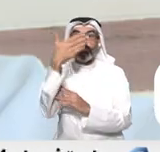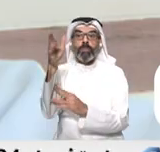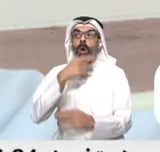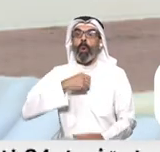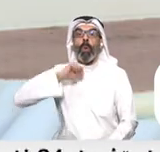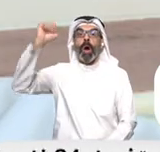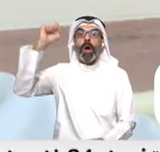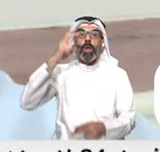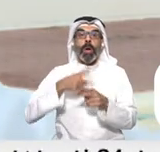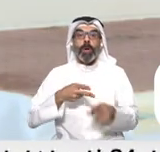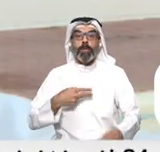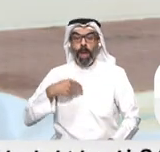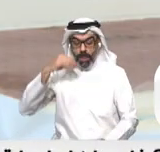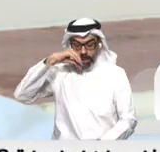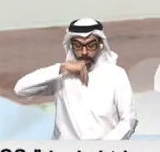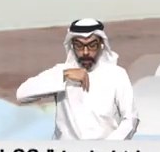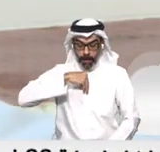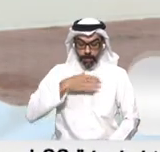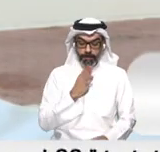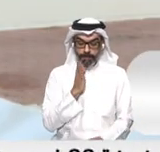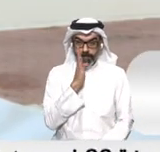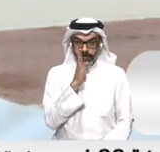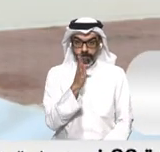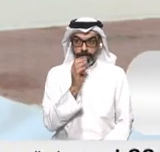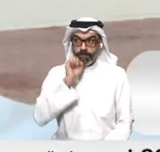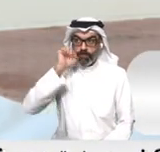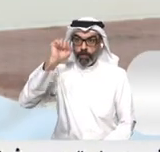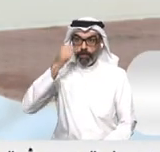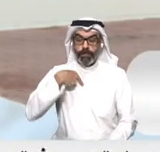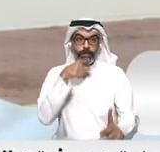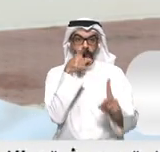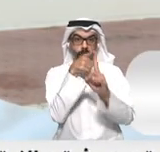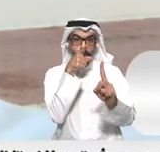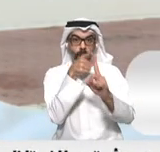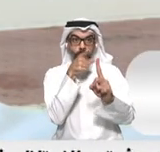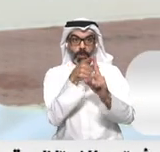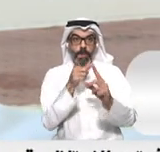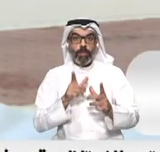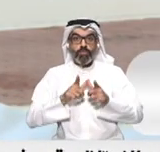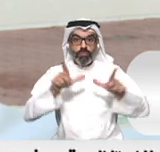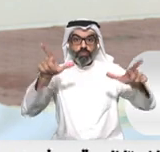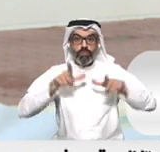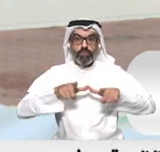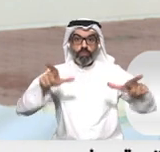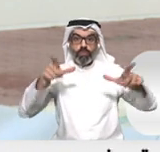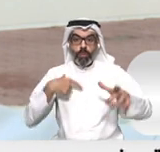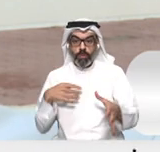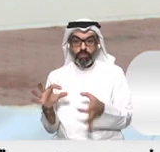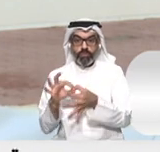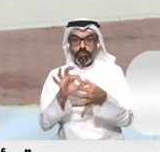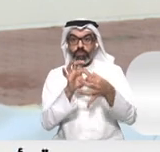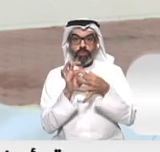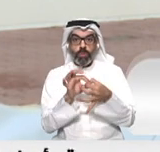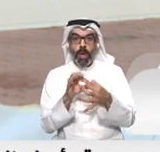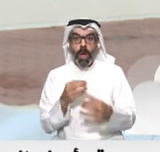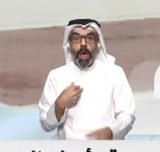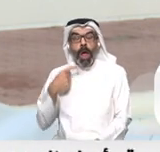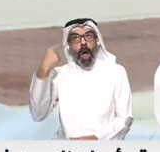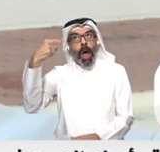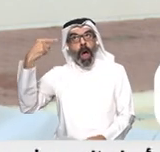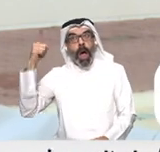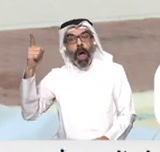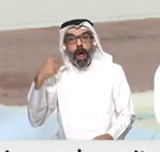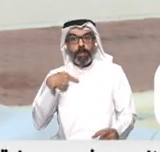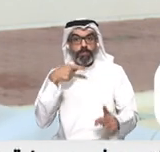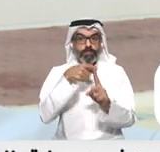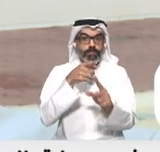الصباح. ترسيخا لقيم المواطنة وتحقيقا لأهداف الحملة التوعوية المشتركة بهمة نحقق حنا، اليوم تواجدنا